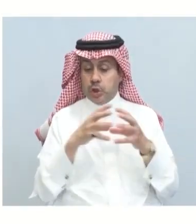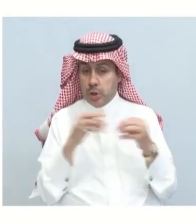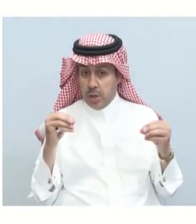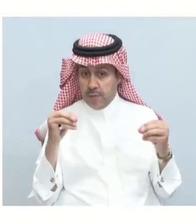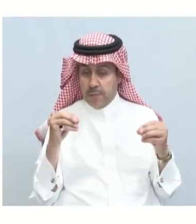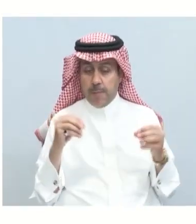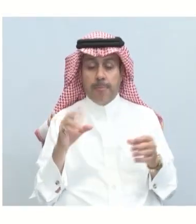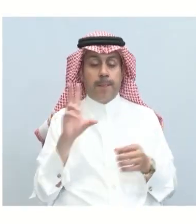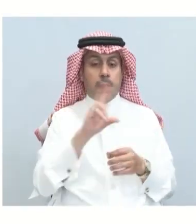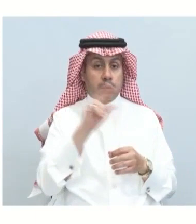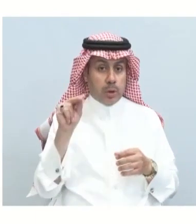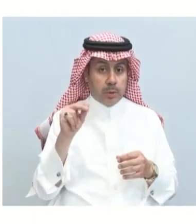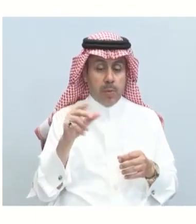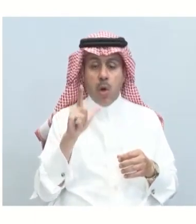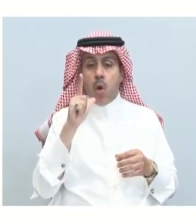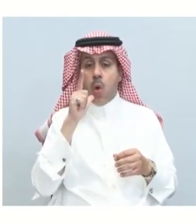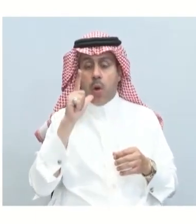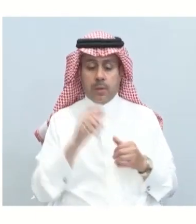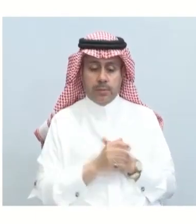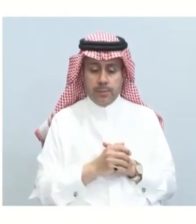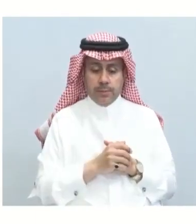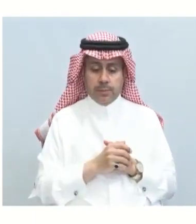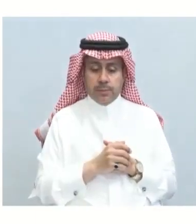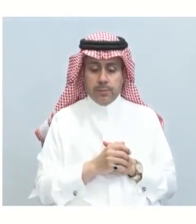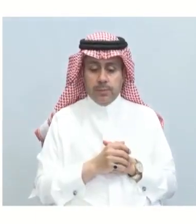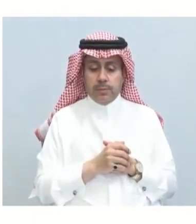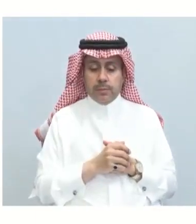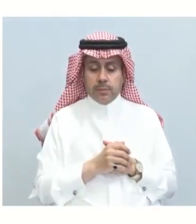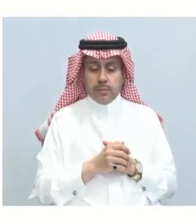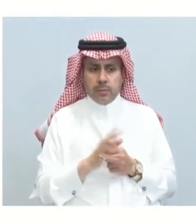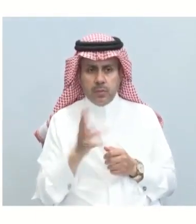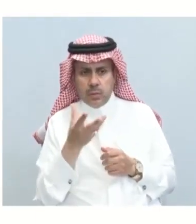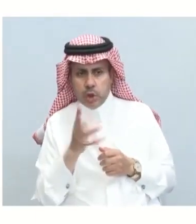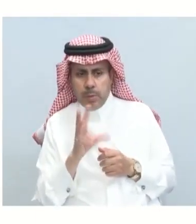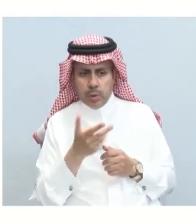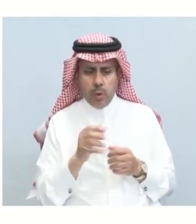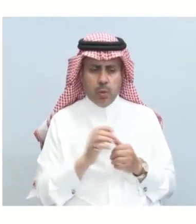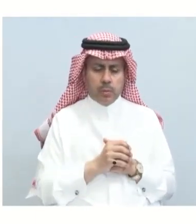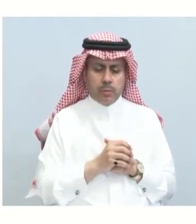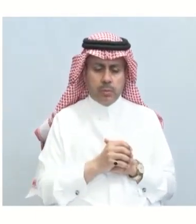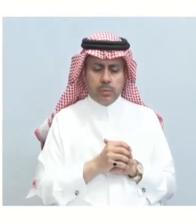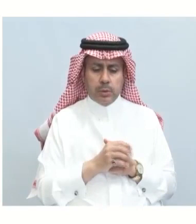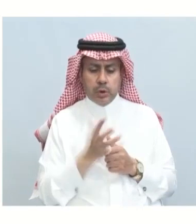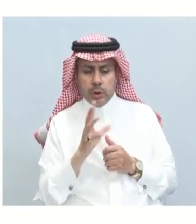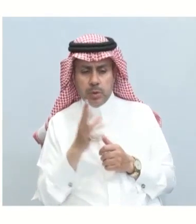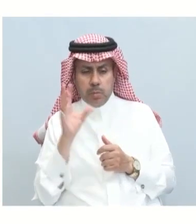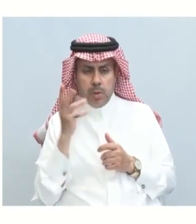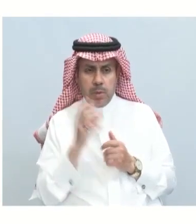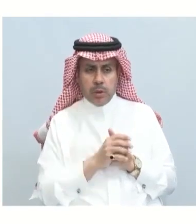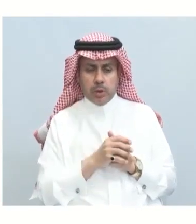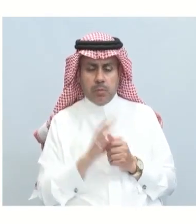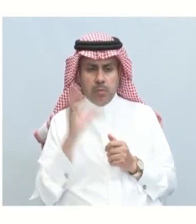ما تعريف المتشابه لغه اشتبهت الامور وتشابهت التبست